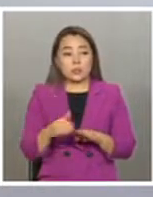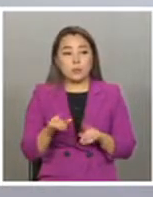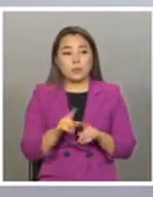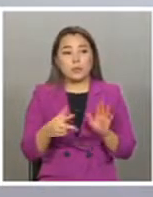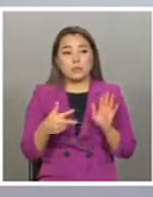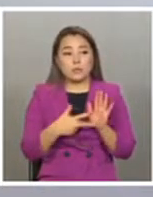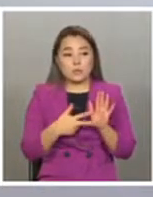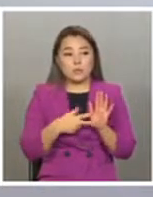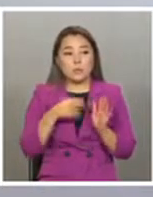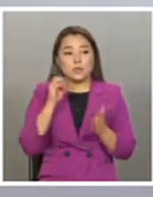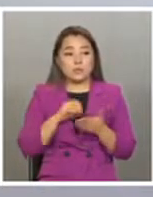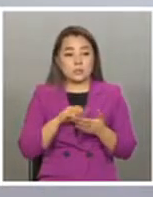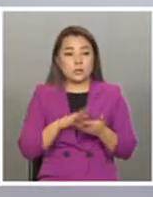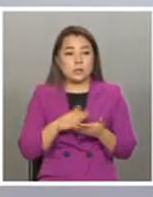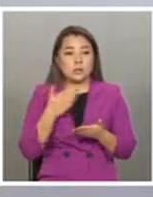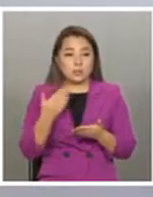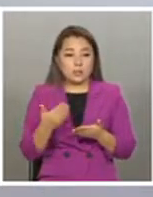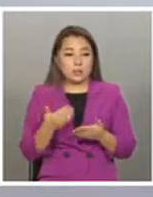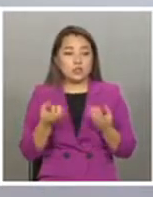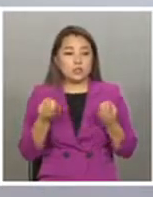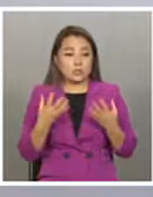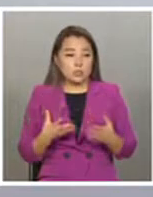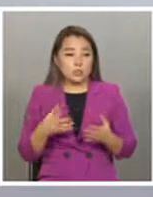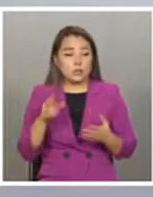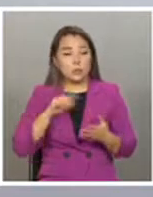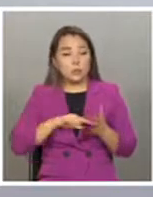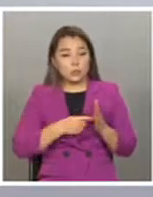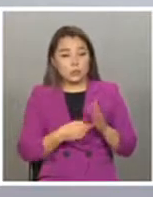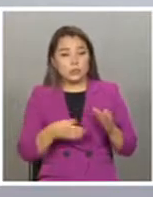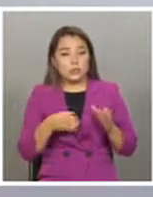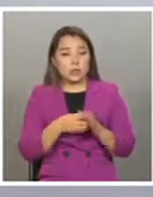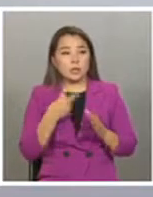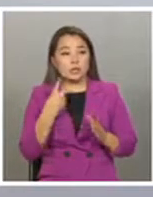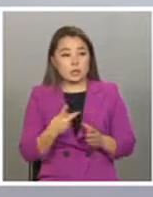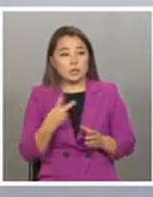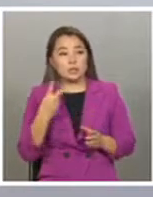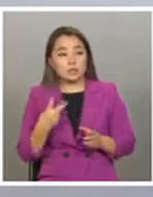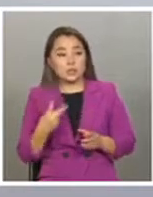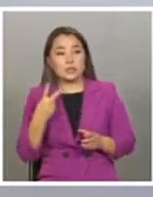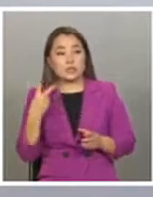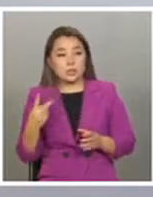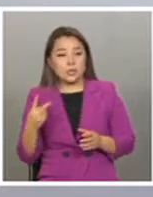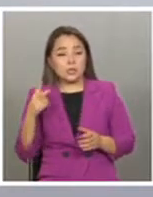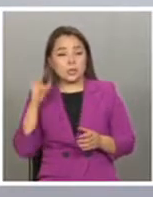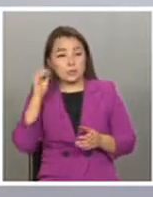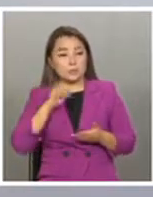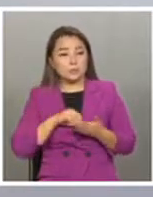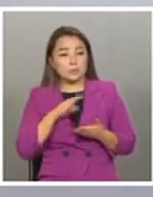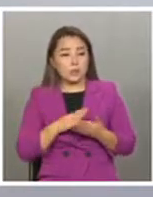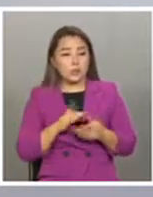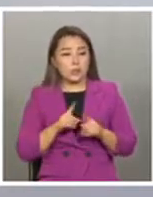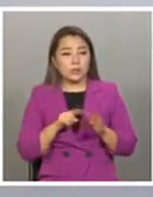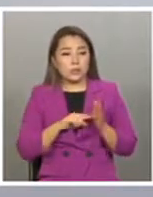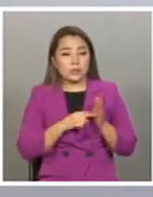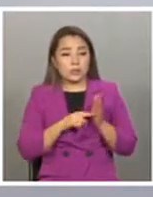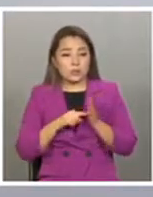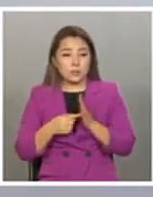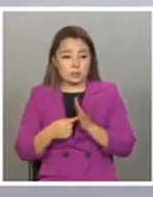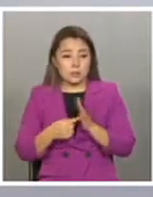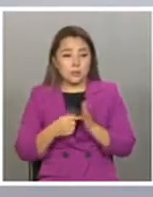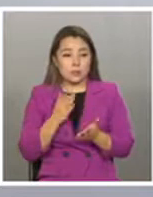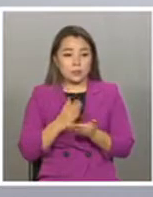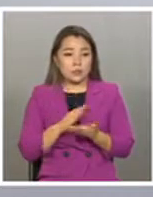санын жай көбейткішке жіктеген кезде 2, 2 және 2 сандарынан тұратын көбейткіштердің көбейтіндісі